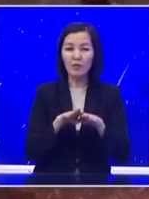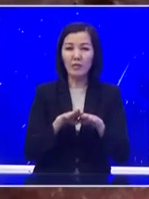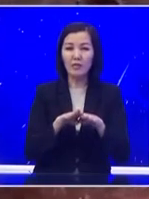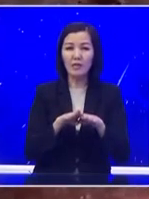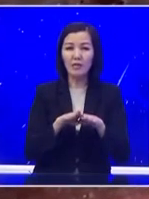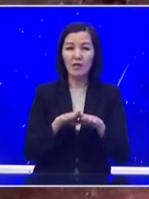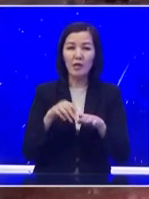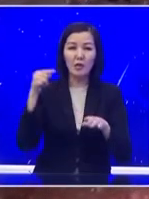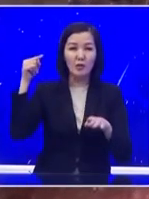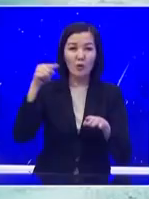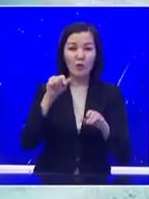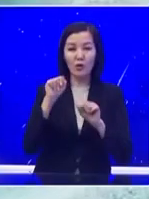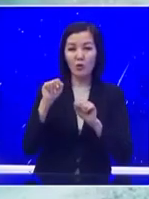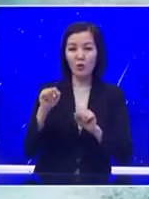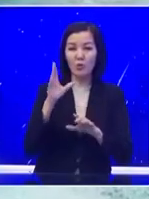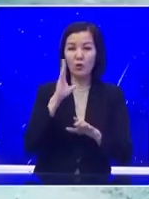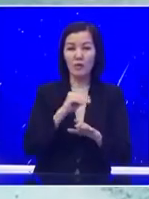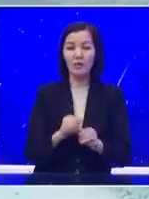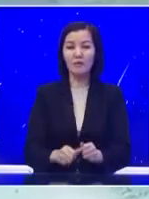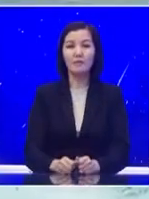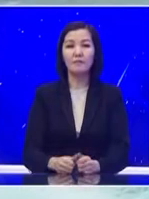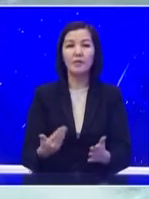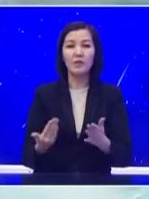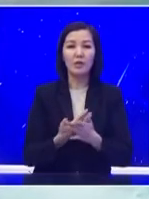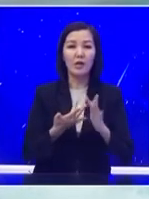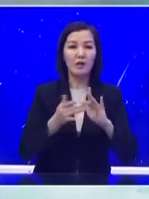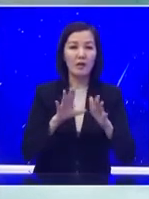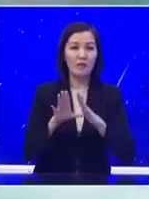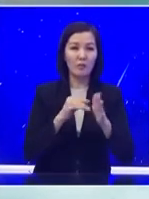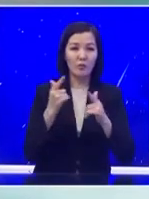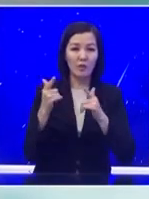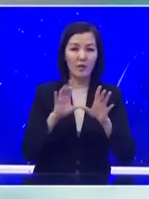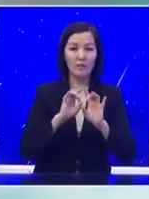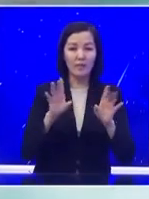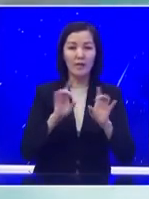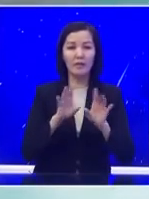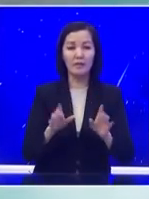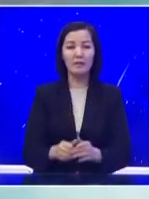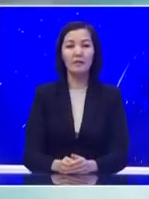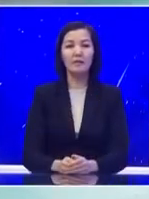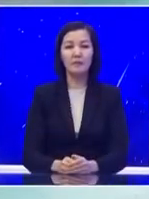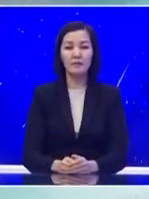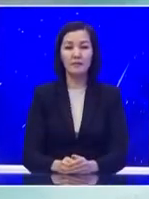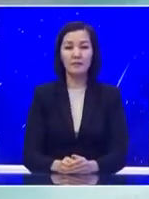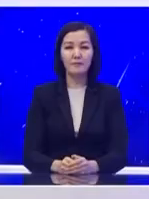күлгін сәулелендіруден қорғайды. Топтаманы ғаламтор ақпараттарымен дайындаған Меруерт Қыдырбайқызы, Жетісу телеарнасы.